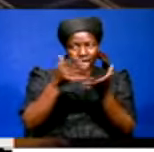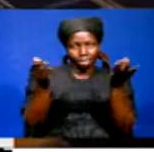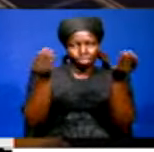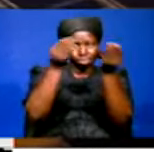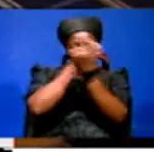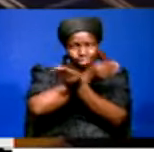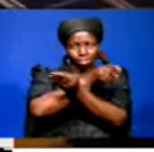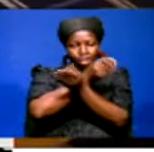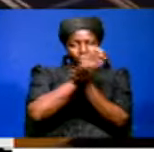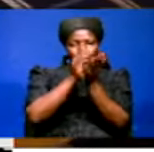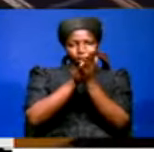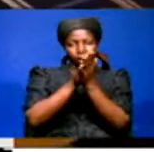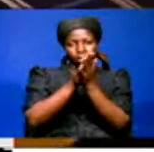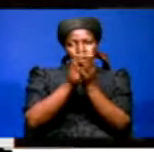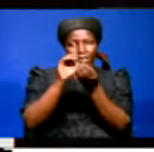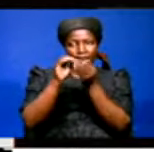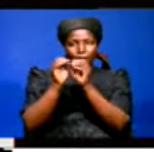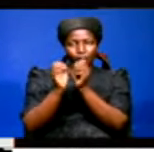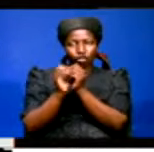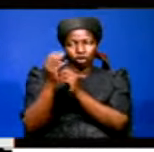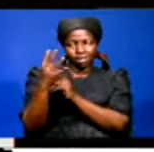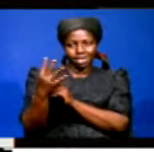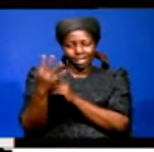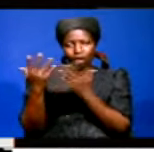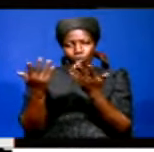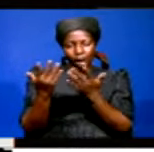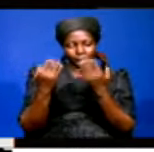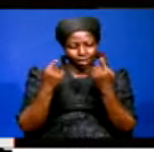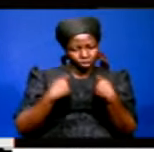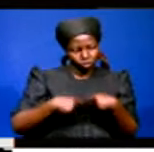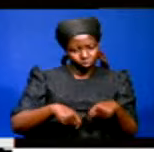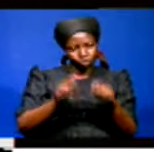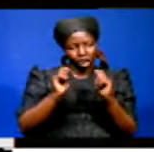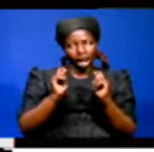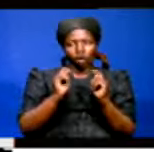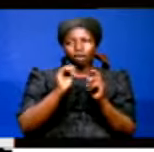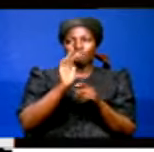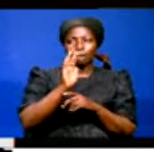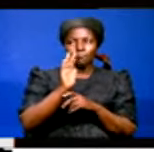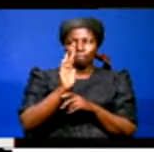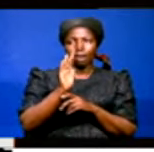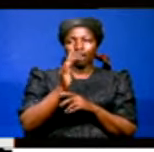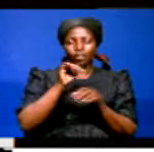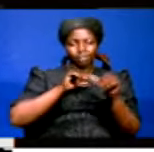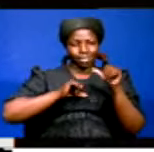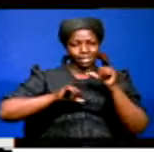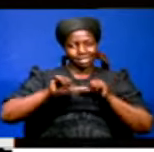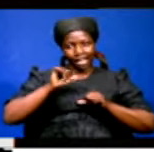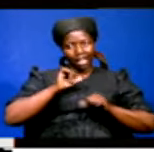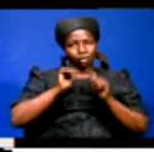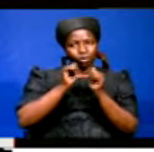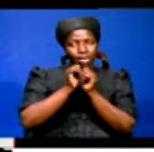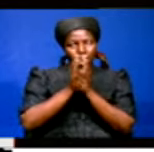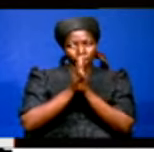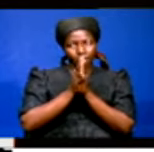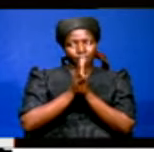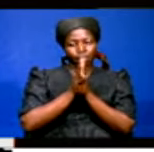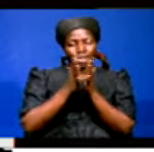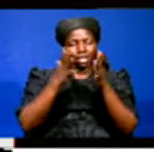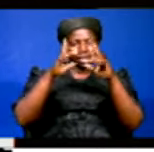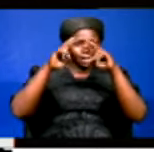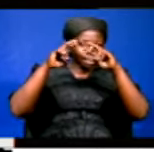nambari 14, majaribio ya kabati za majaribio ya kisayansi na ukaguzi wa vifaa vya